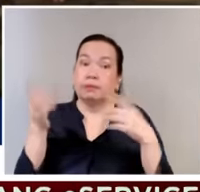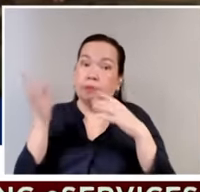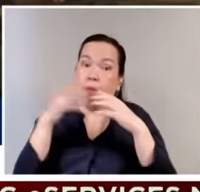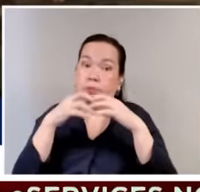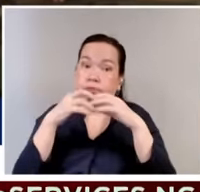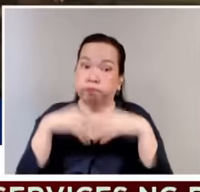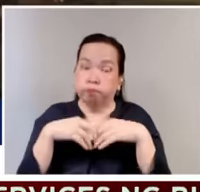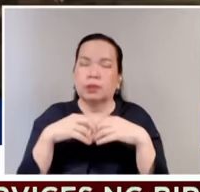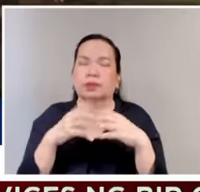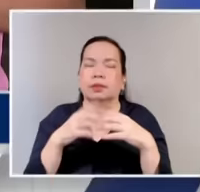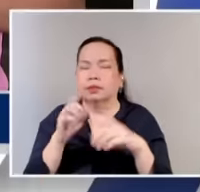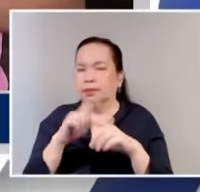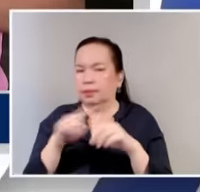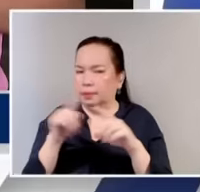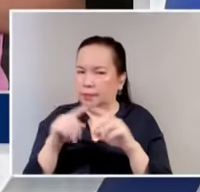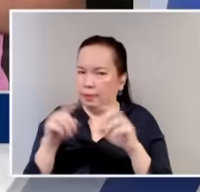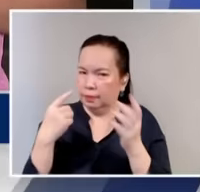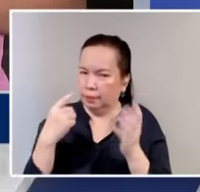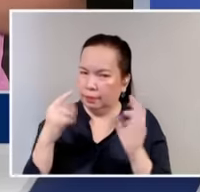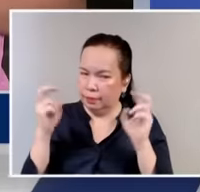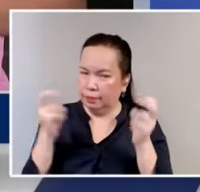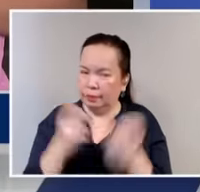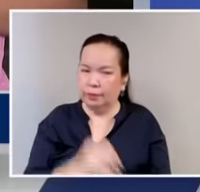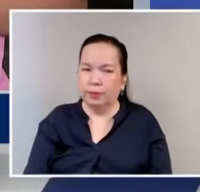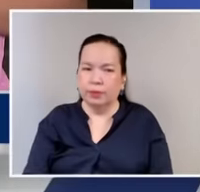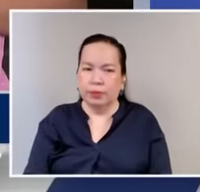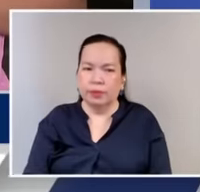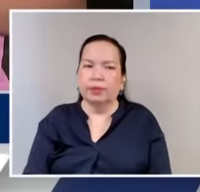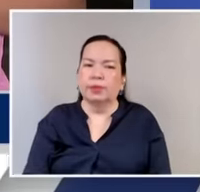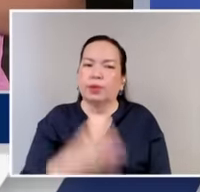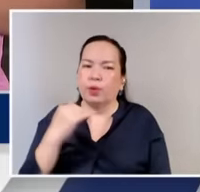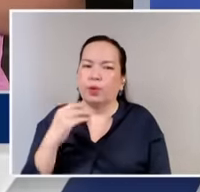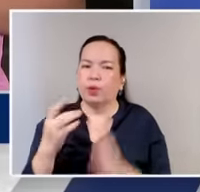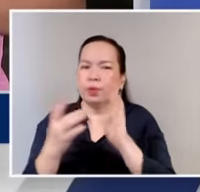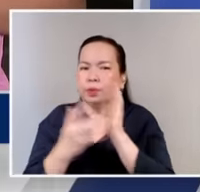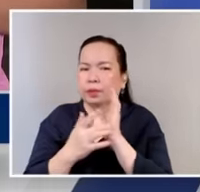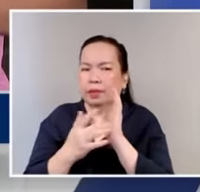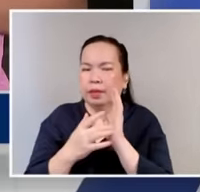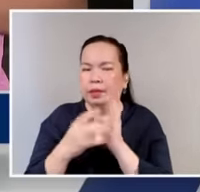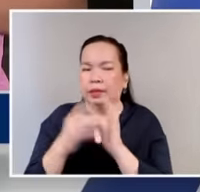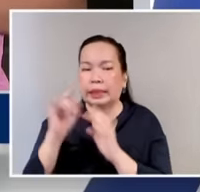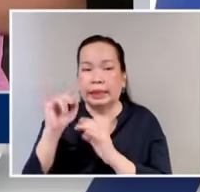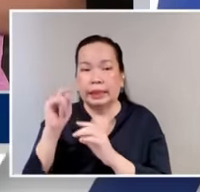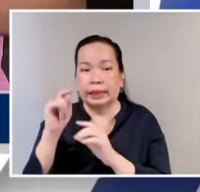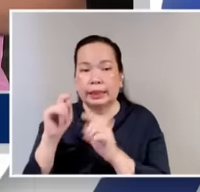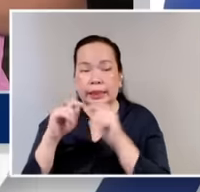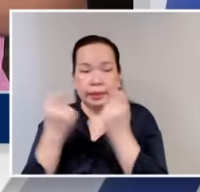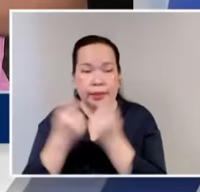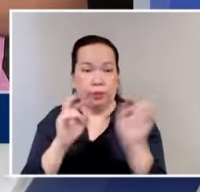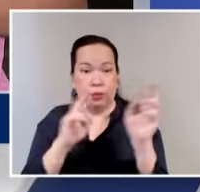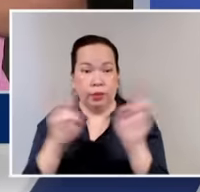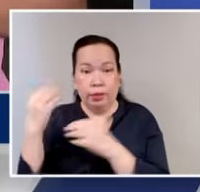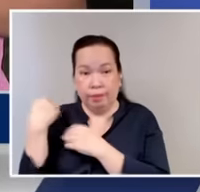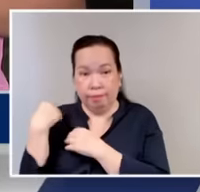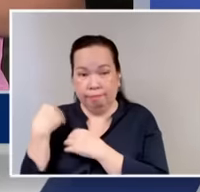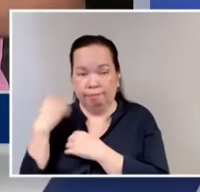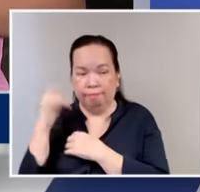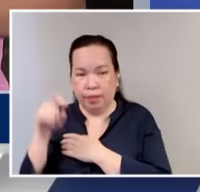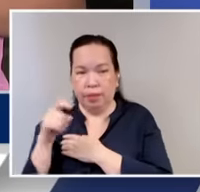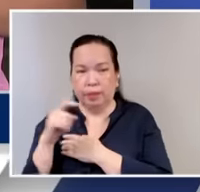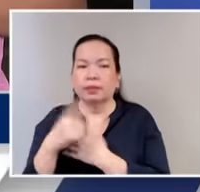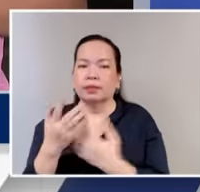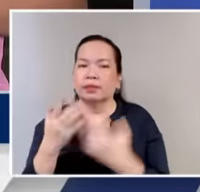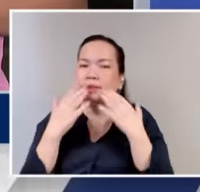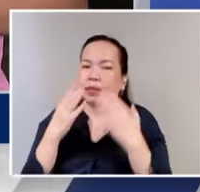yon. Okay, dapat may technical o IT team na nakaantabay. Maraming salamat, Johnson